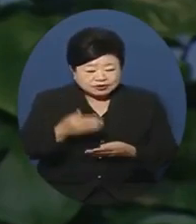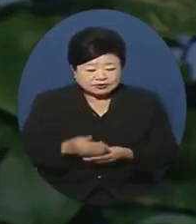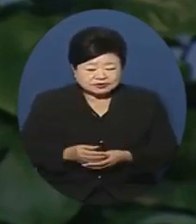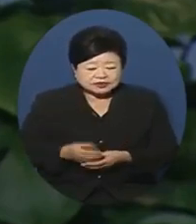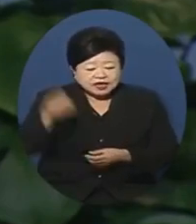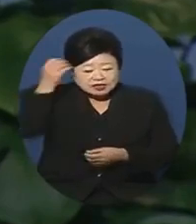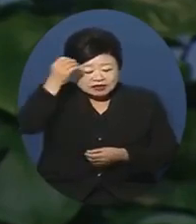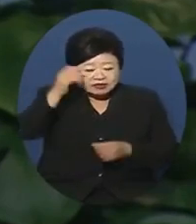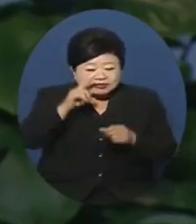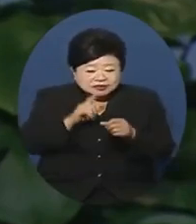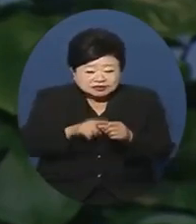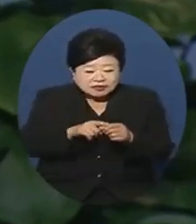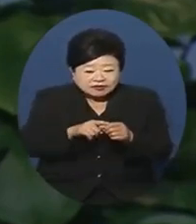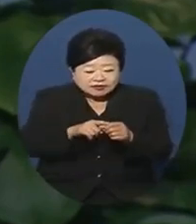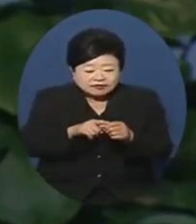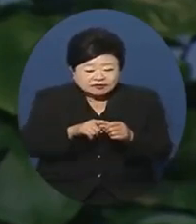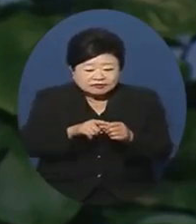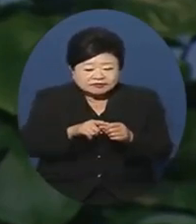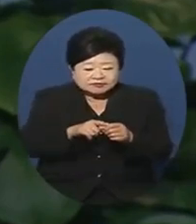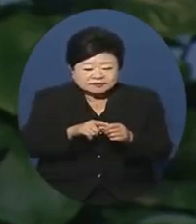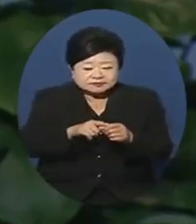4차원은